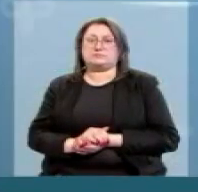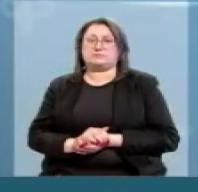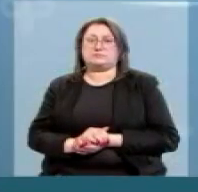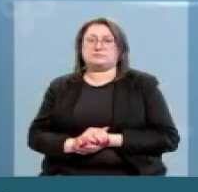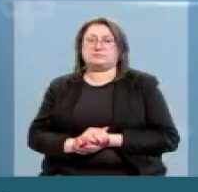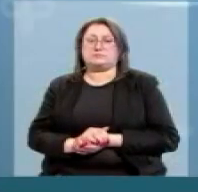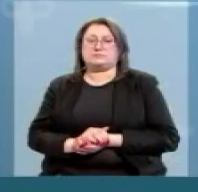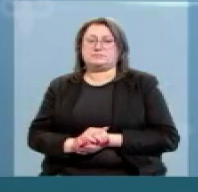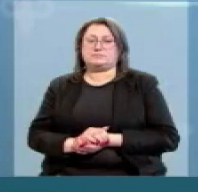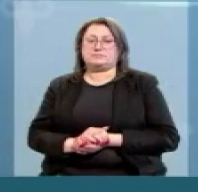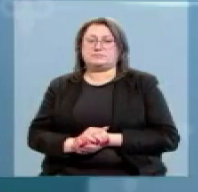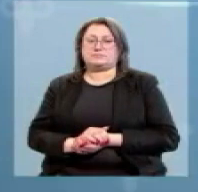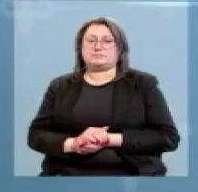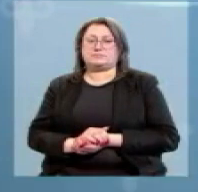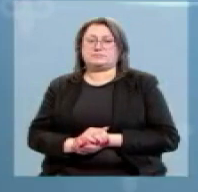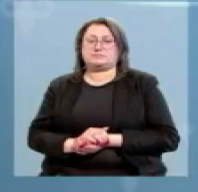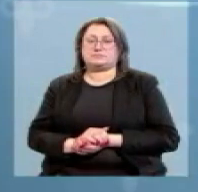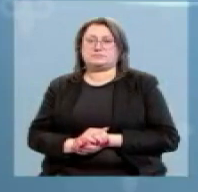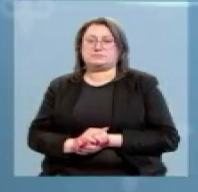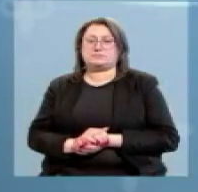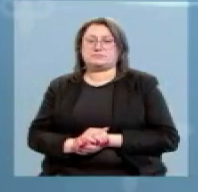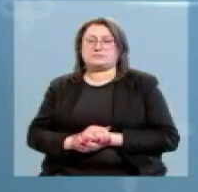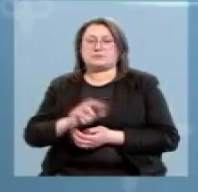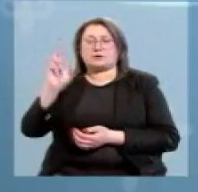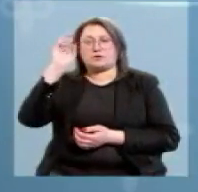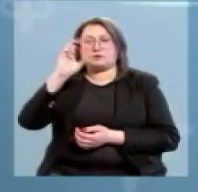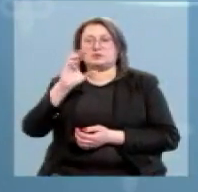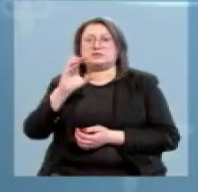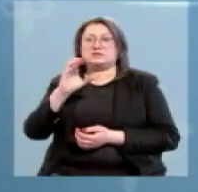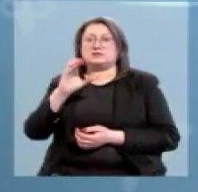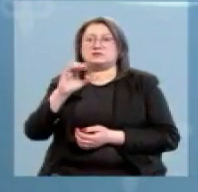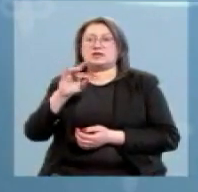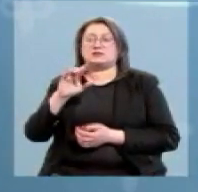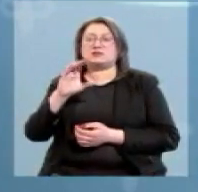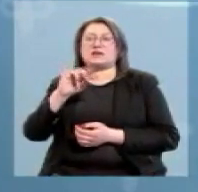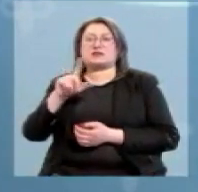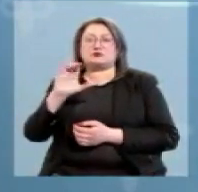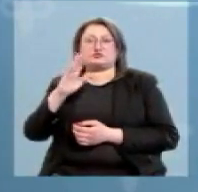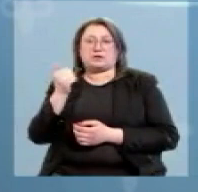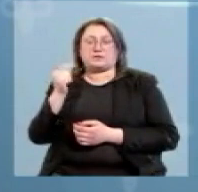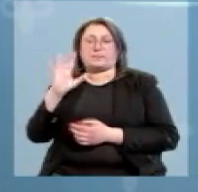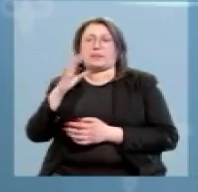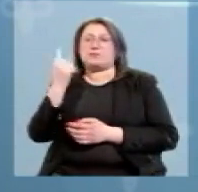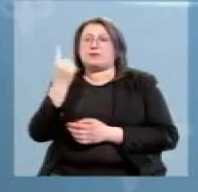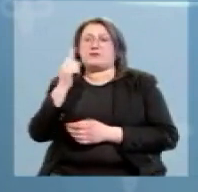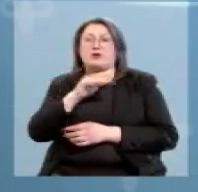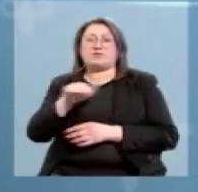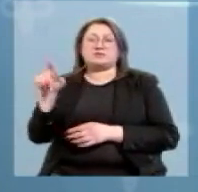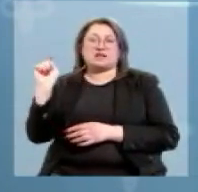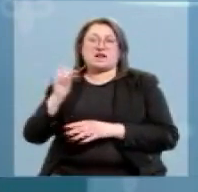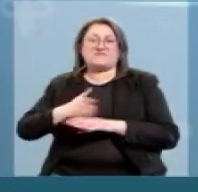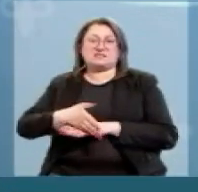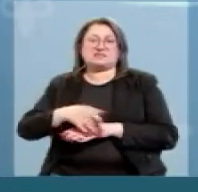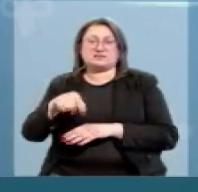АКШ мемлекеттік хатшысы Энтони Блинкеннің Қазақстанға алғашқы ресми сапары өтеді. Астанада болу кезінде мемлекет қатшыны